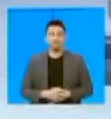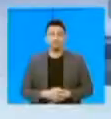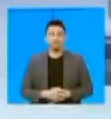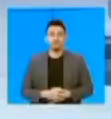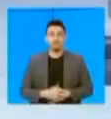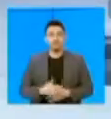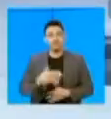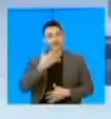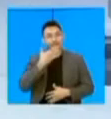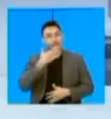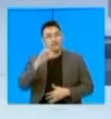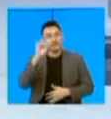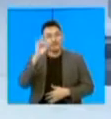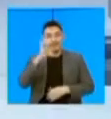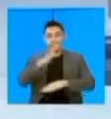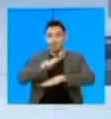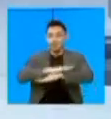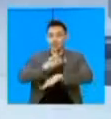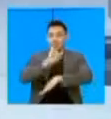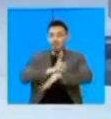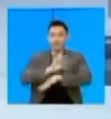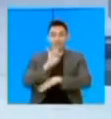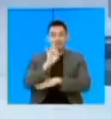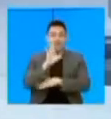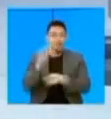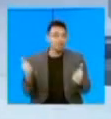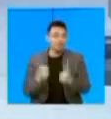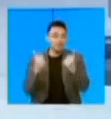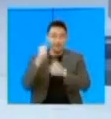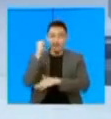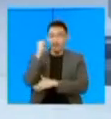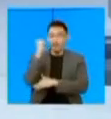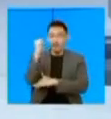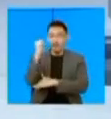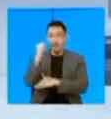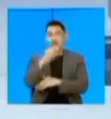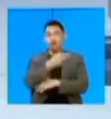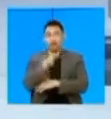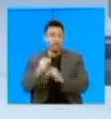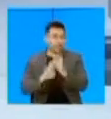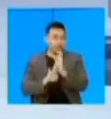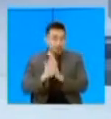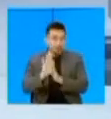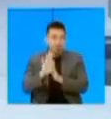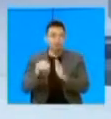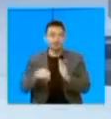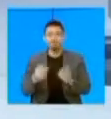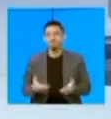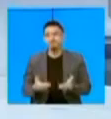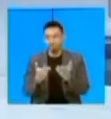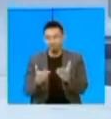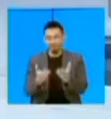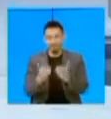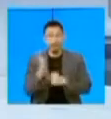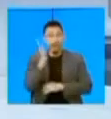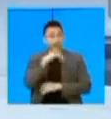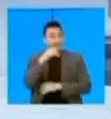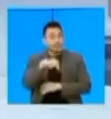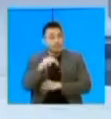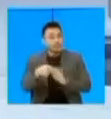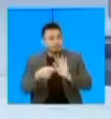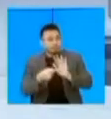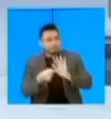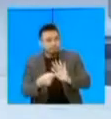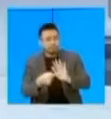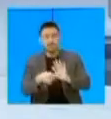Selamat siang pemirsa, Buletin Anyu Siang spesial kemerdekaan Maju Indonesiaku hadir menemani aktivitas Anda. Kami akan